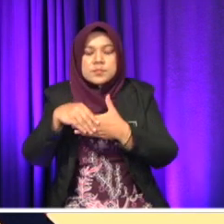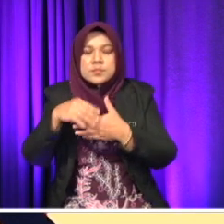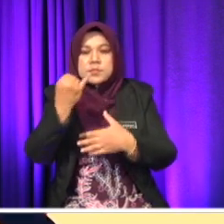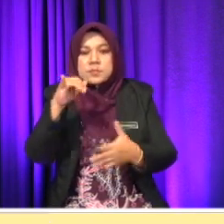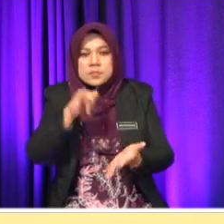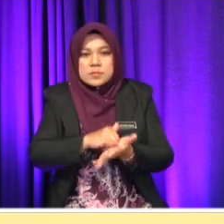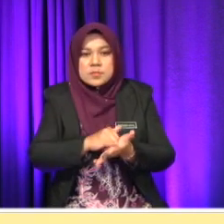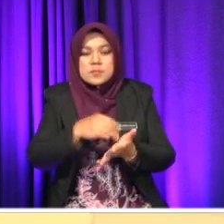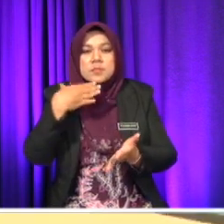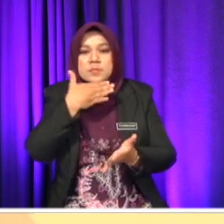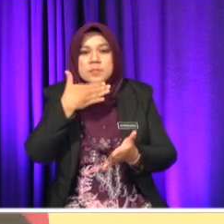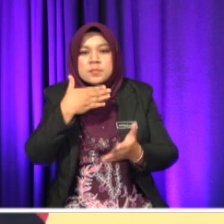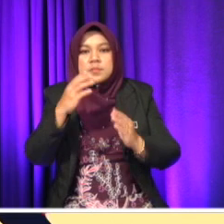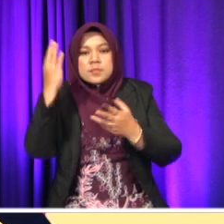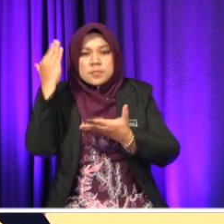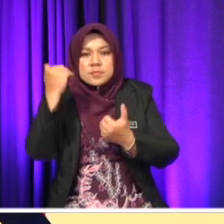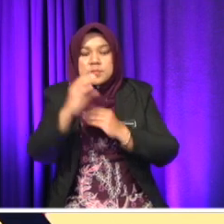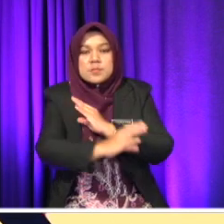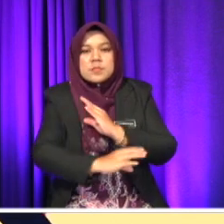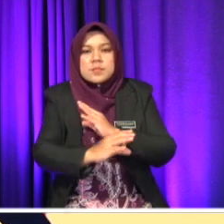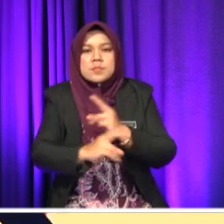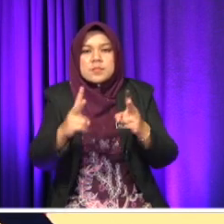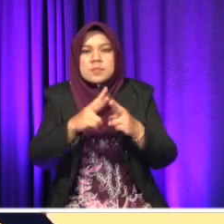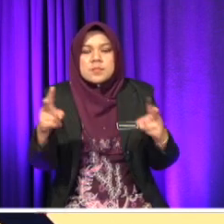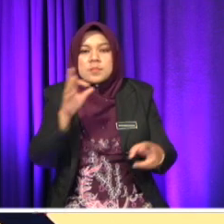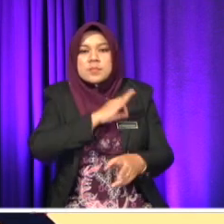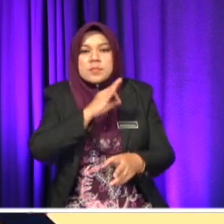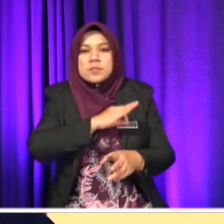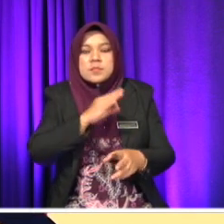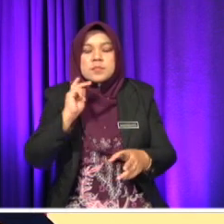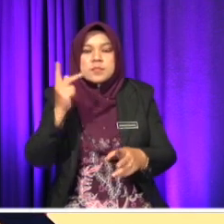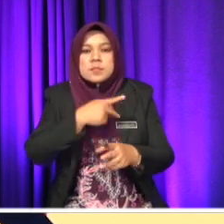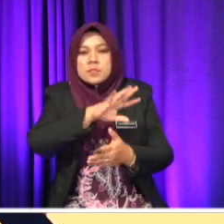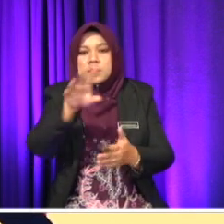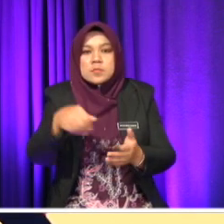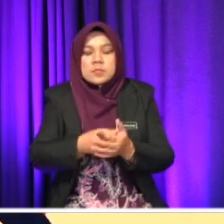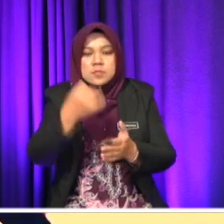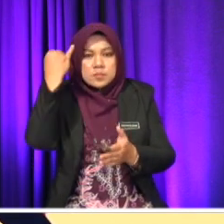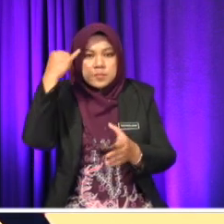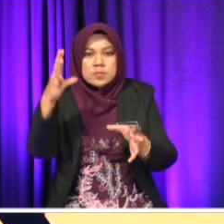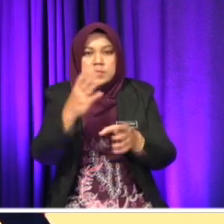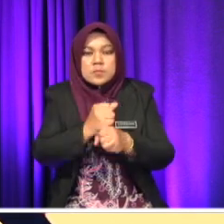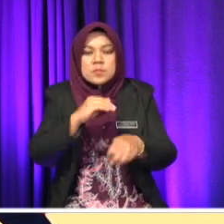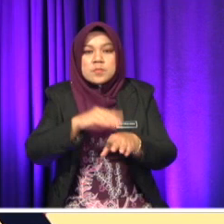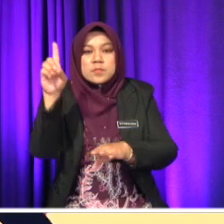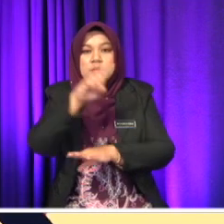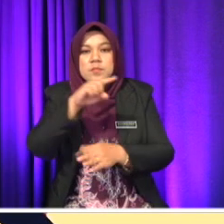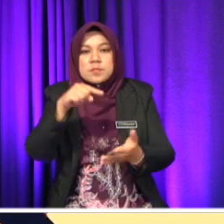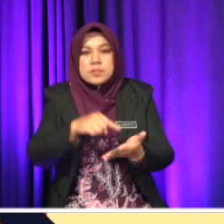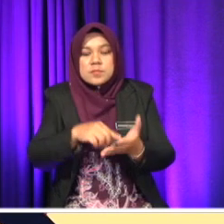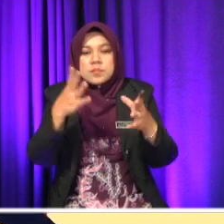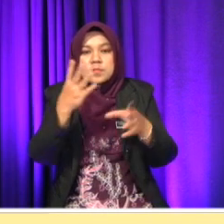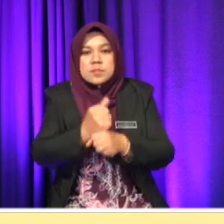beliau harapan negara sangat bermanfaat untuk kami semua ilmu yang diperoleh pada hari ini boleh dijadikan